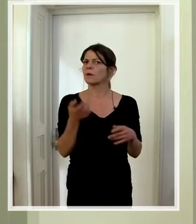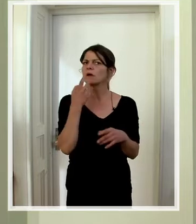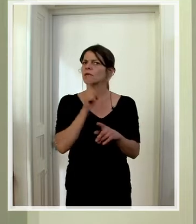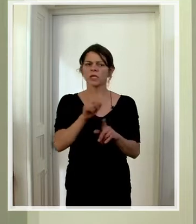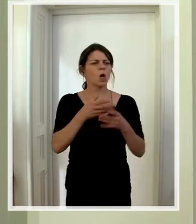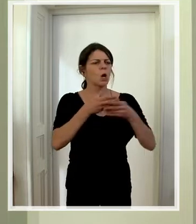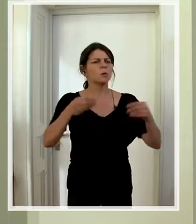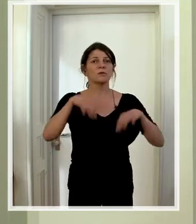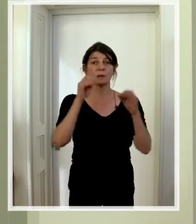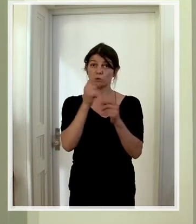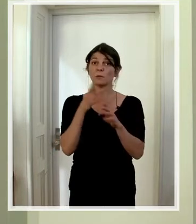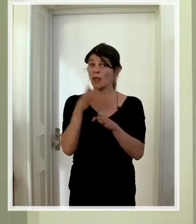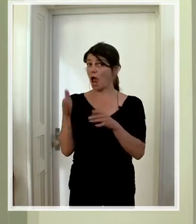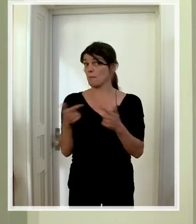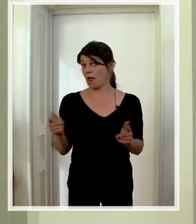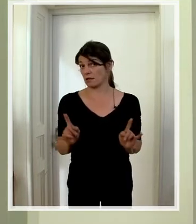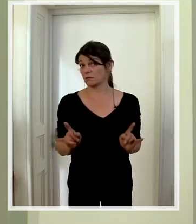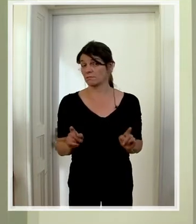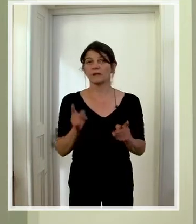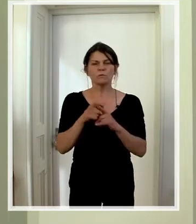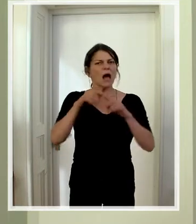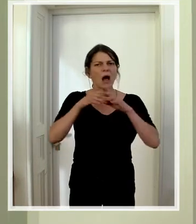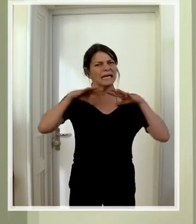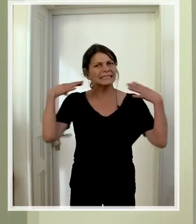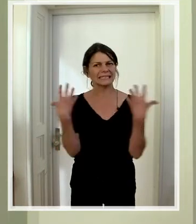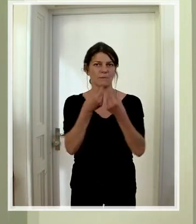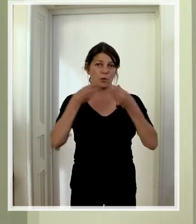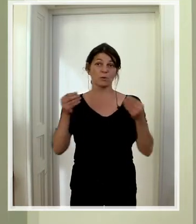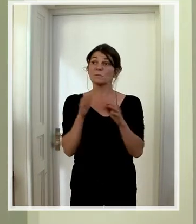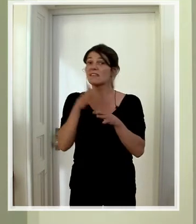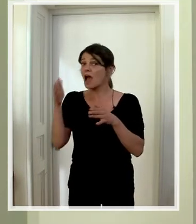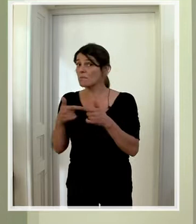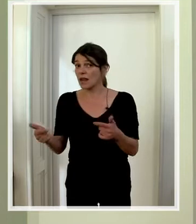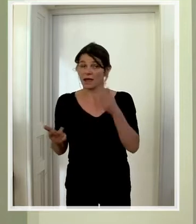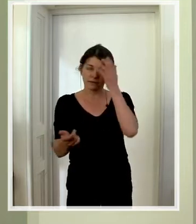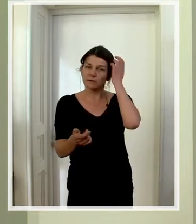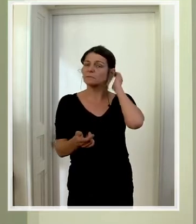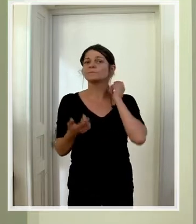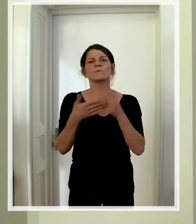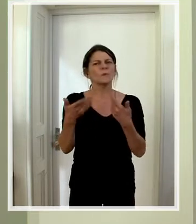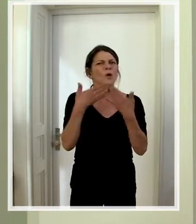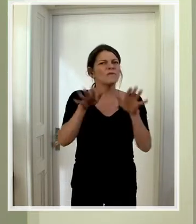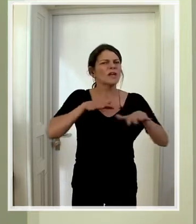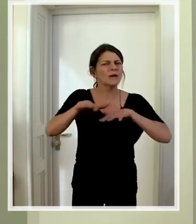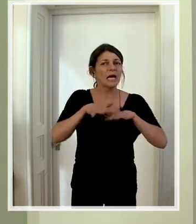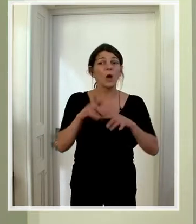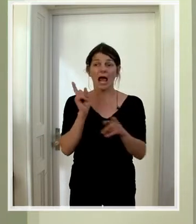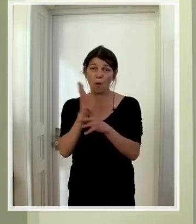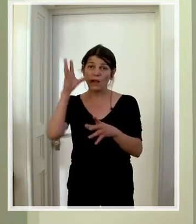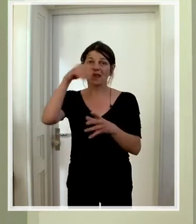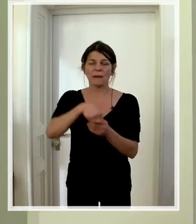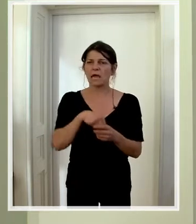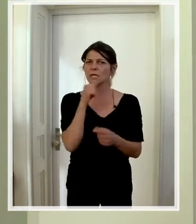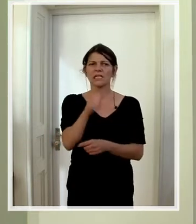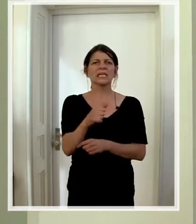gerade mit den Nachbarländern. Und man muss eine gesamthafte Lösung finden mit den Nachbarländern, die wegen mir aus dem öffentlichen Verkehr einschließt mit